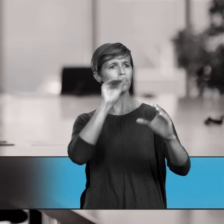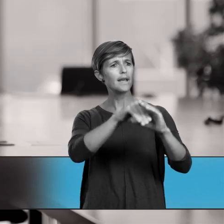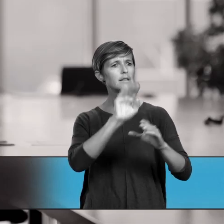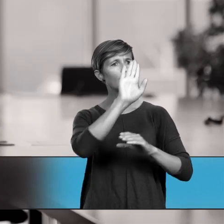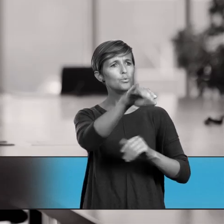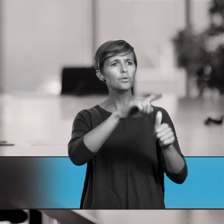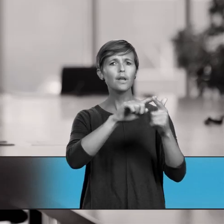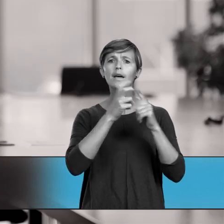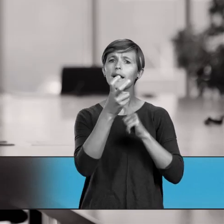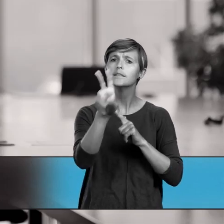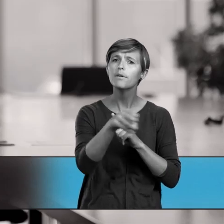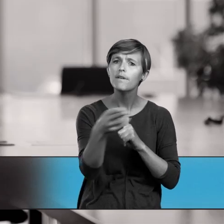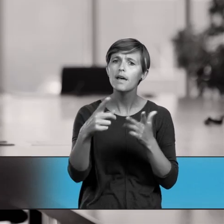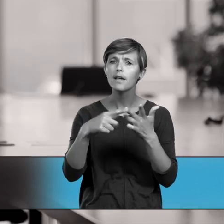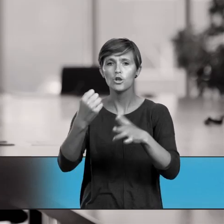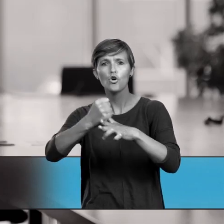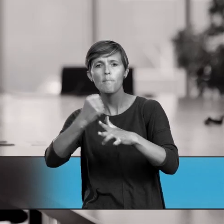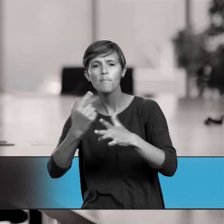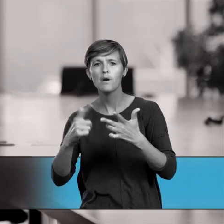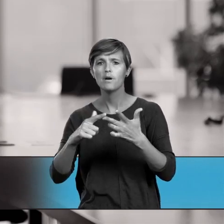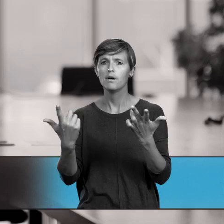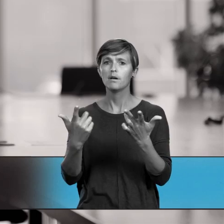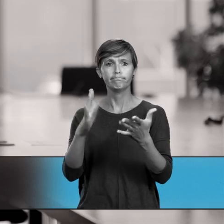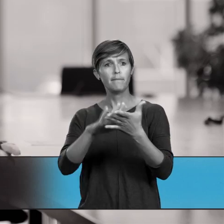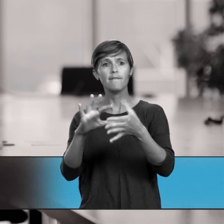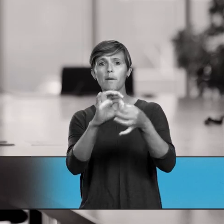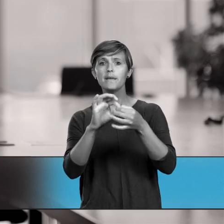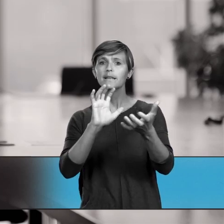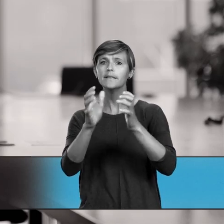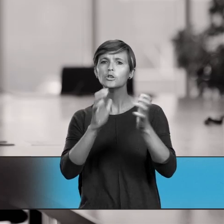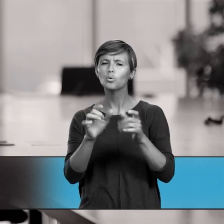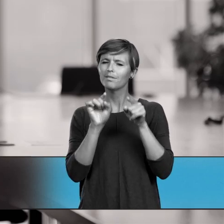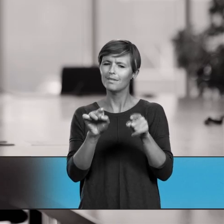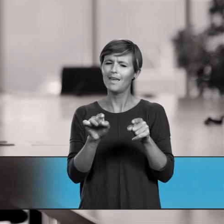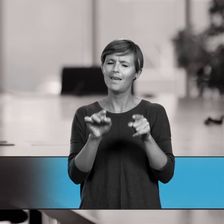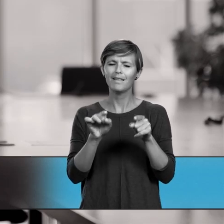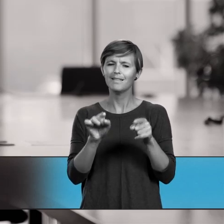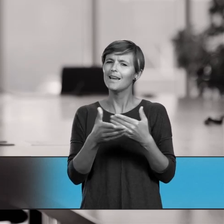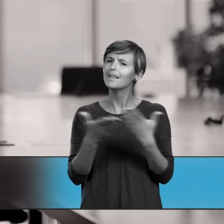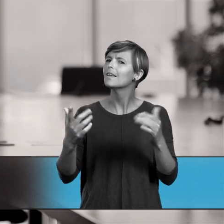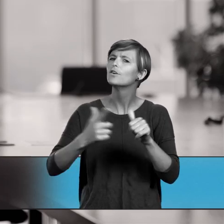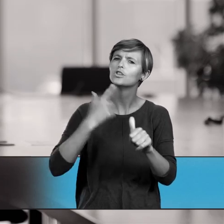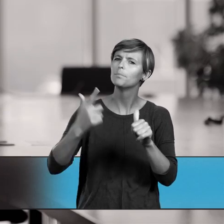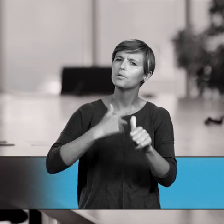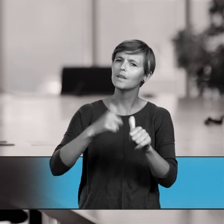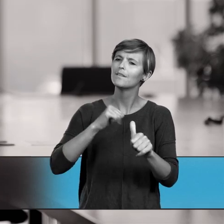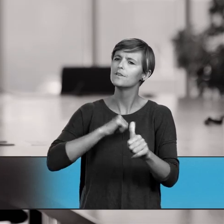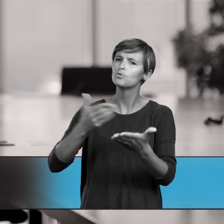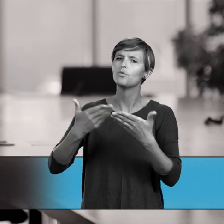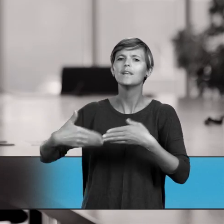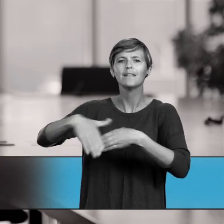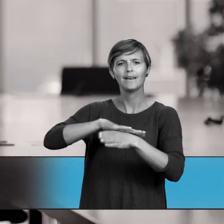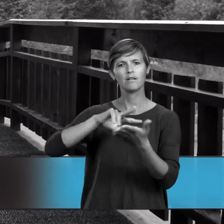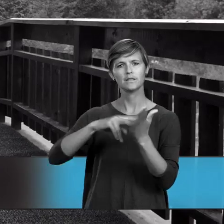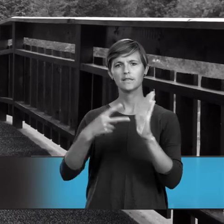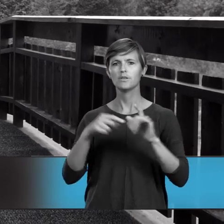Assistanse til å delta ute, reise på ferie, være i jobb, være i en familiesituasjon, det er ikke førsteprioritert i